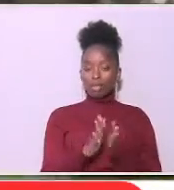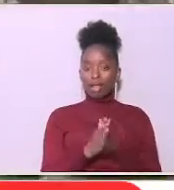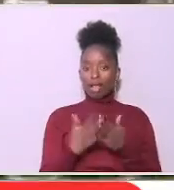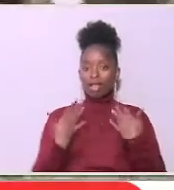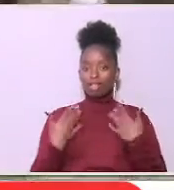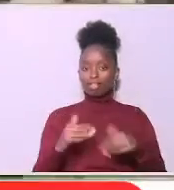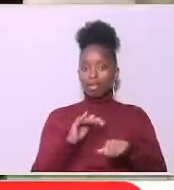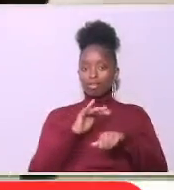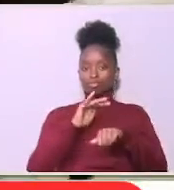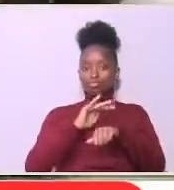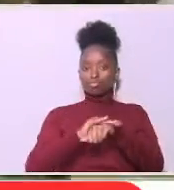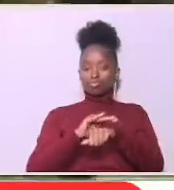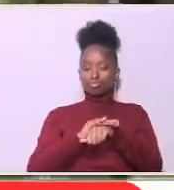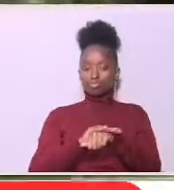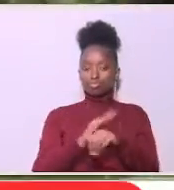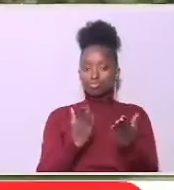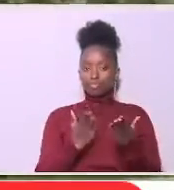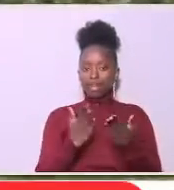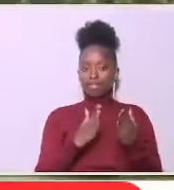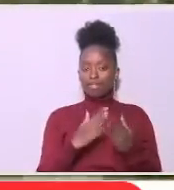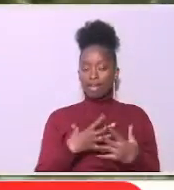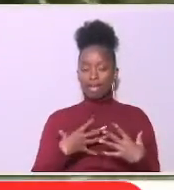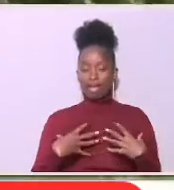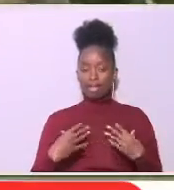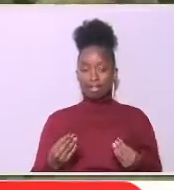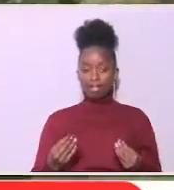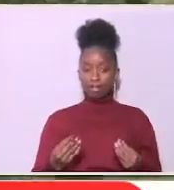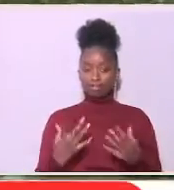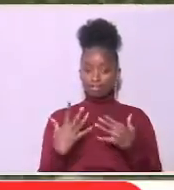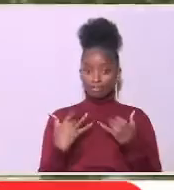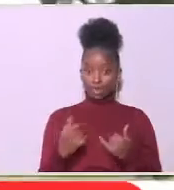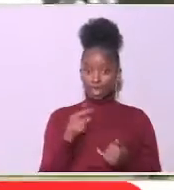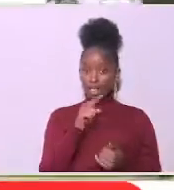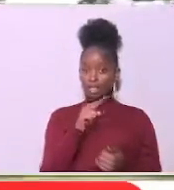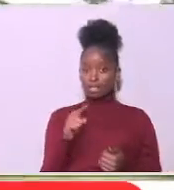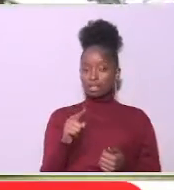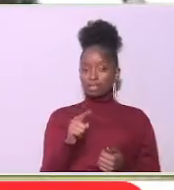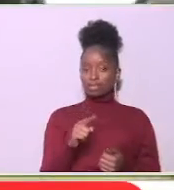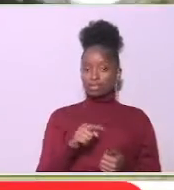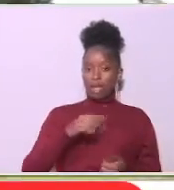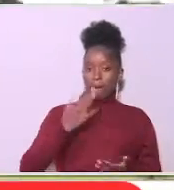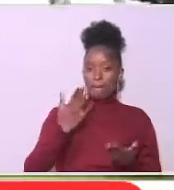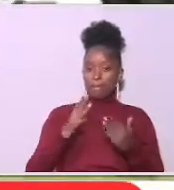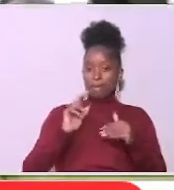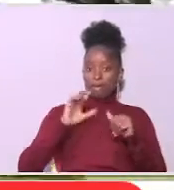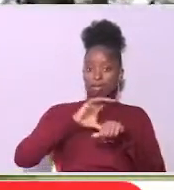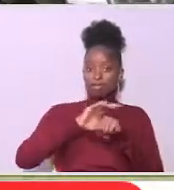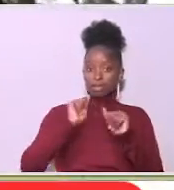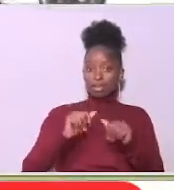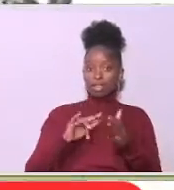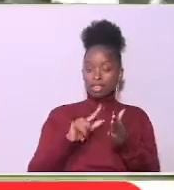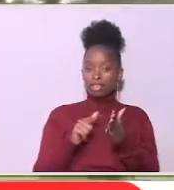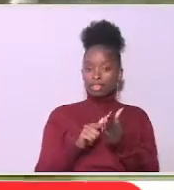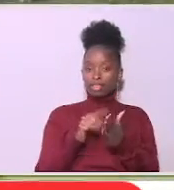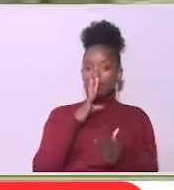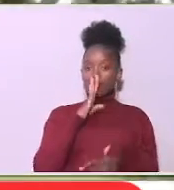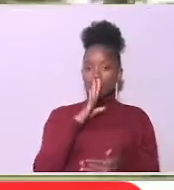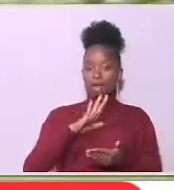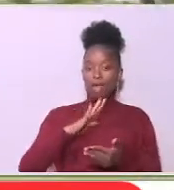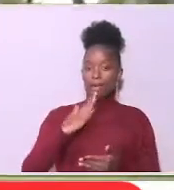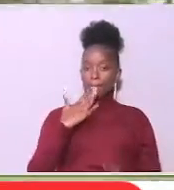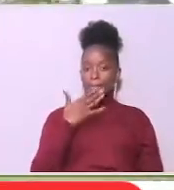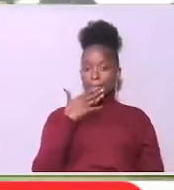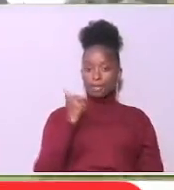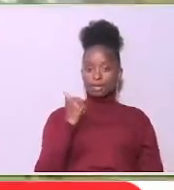bora za afya. Lakini sasa huenda huduma za matibabu zikaboreshwa katika kijiji cha Tuikut baada